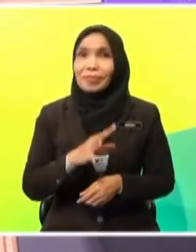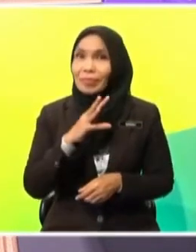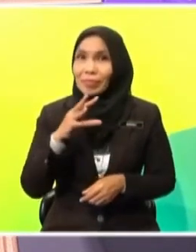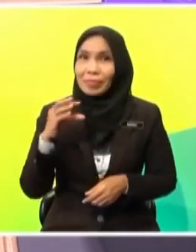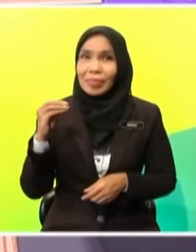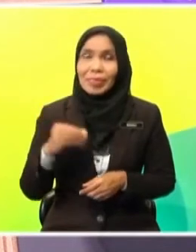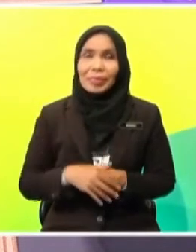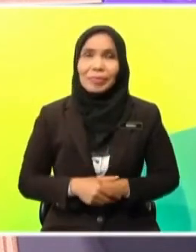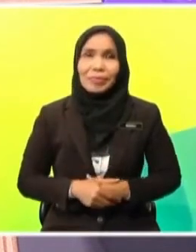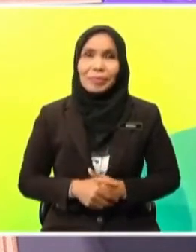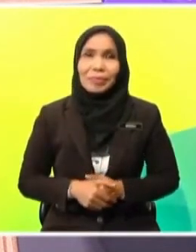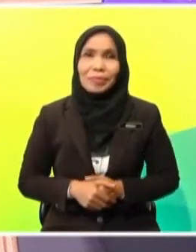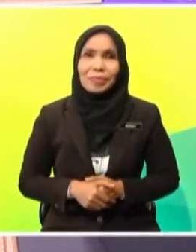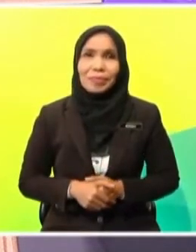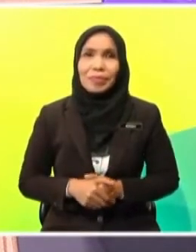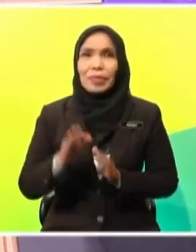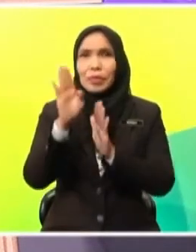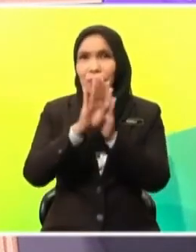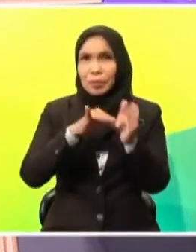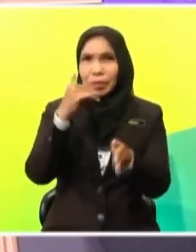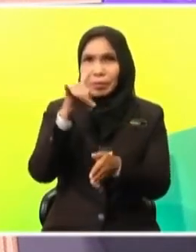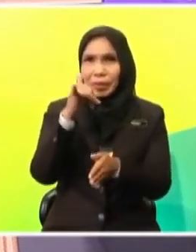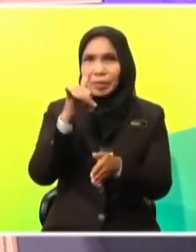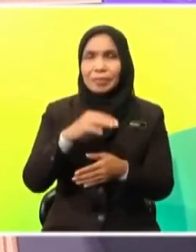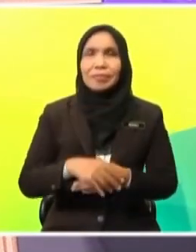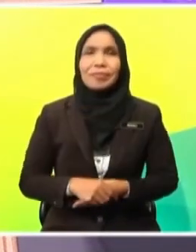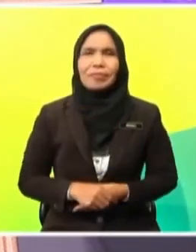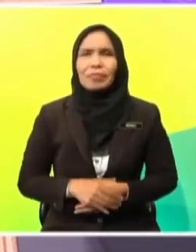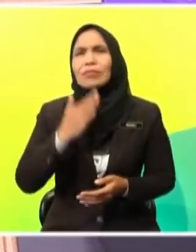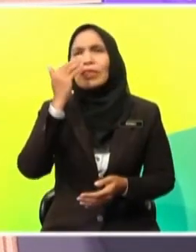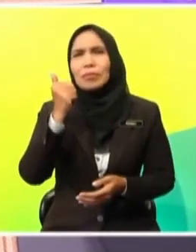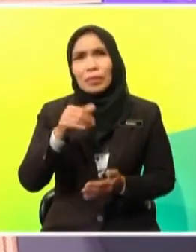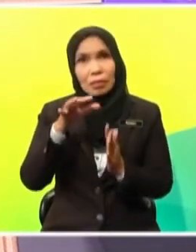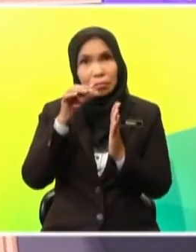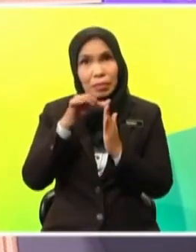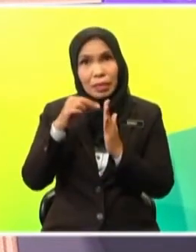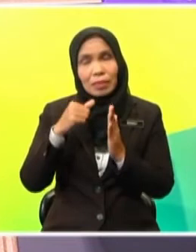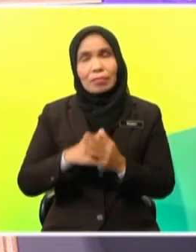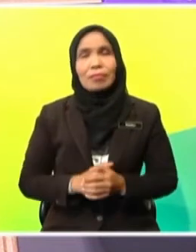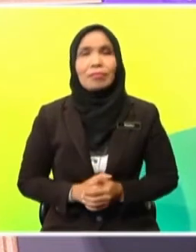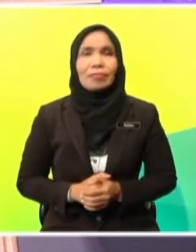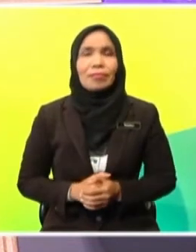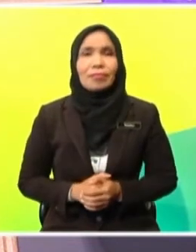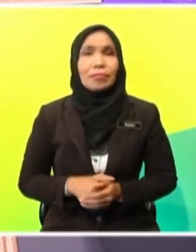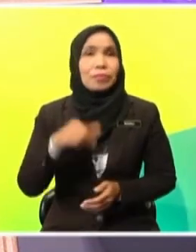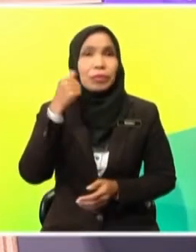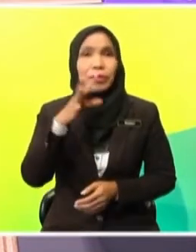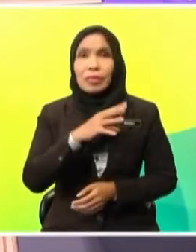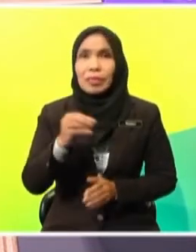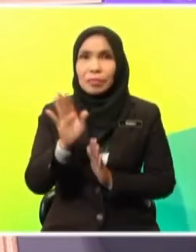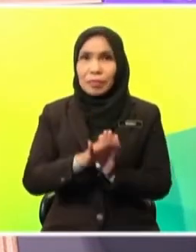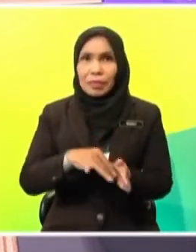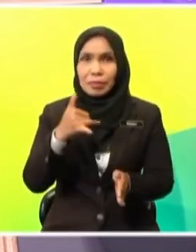perkataan bermain Kenapa kayu pilih perempuan dan bermain akhirnya huruf